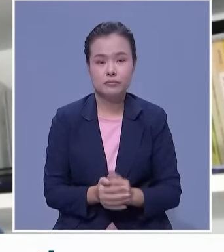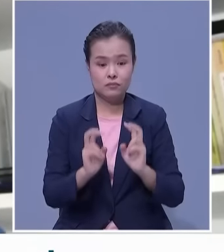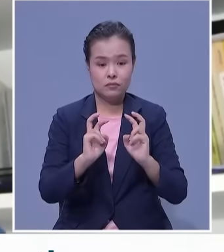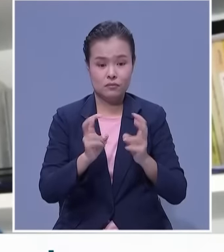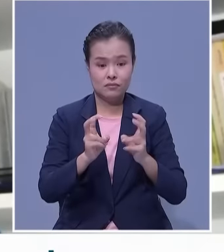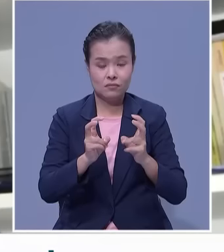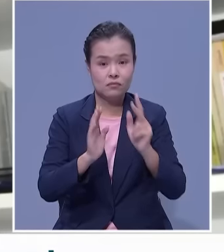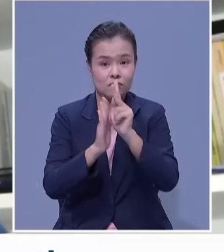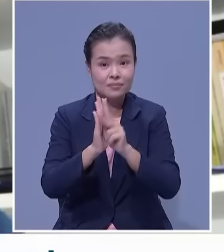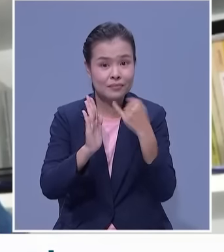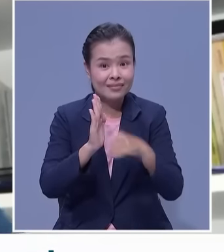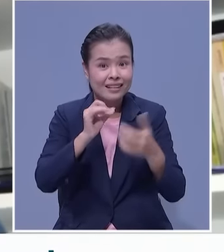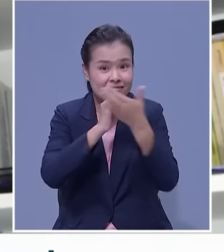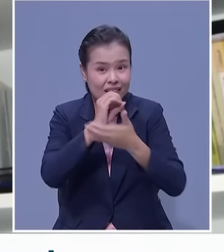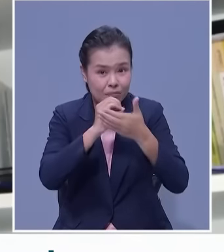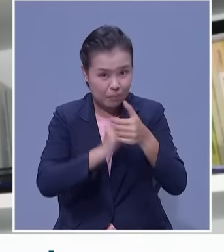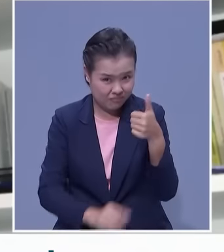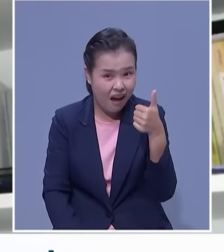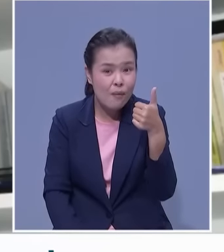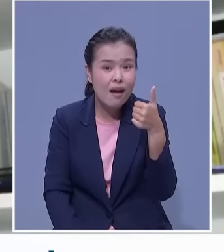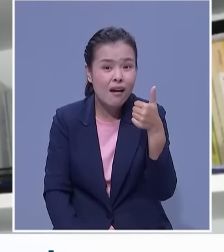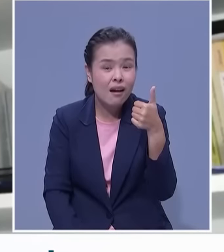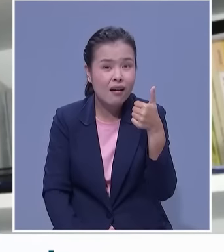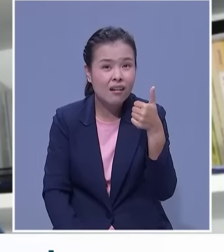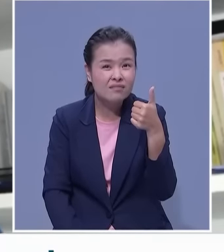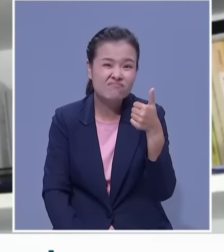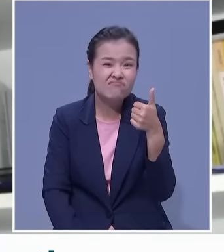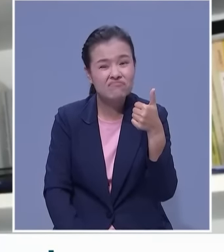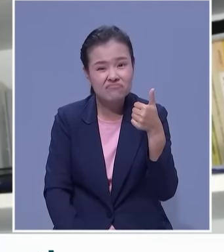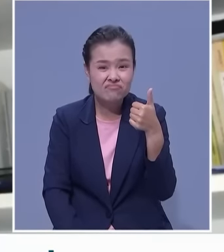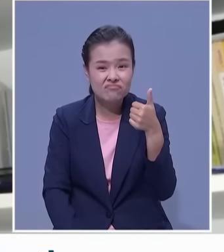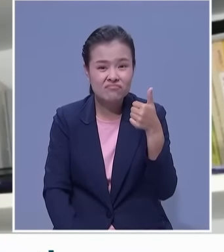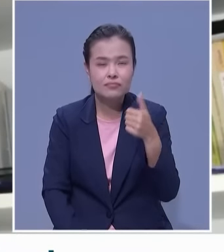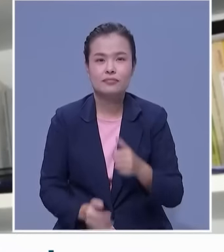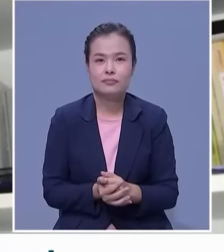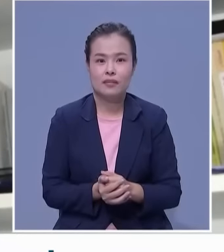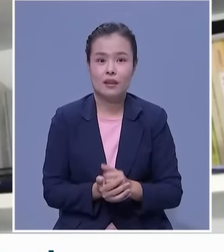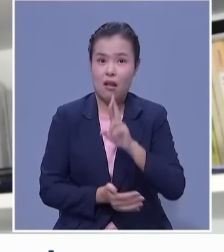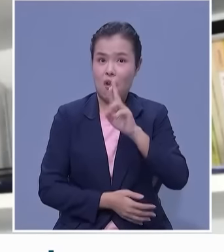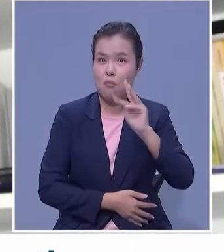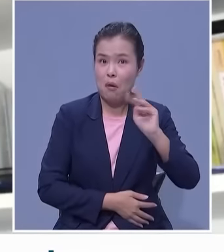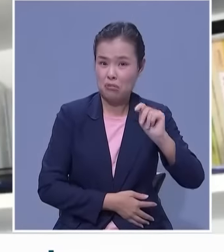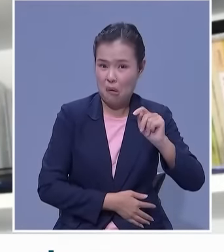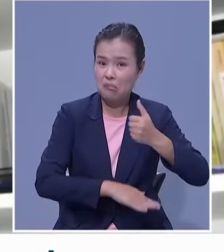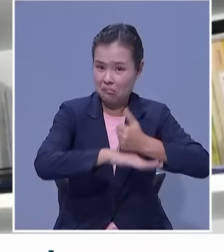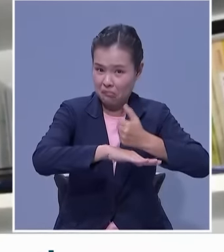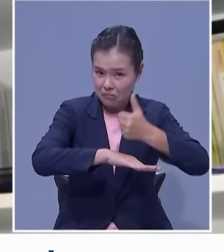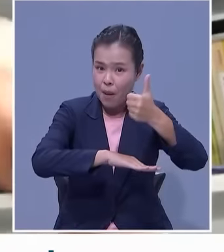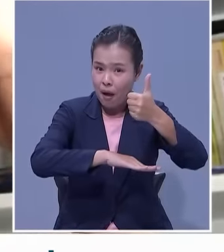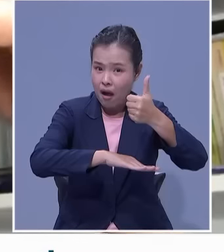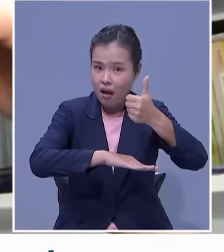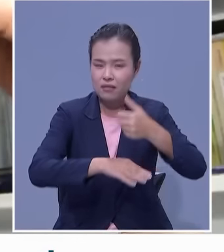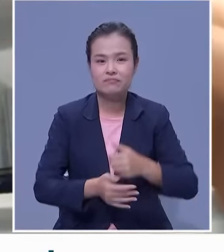ยาเสพติดอย่างนี้เป็นไงมันได้มั้ยอืมันควรจะมาเป็นรัฐมนตรีมั้ยล่ะนะครับ